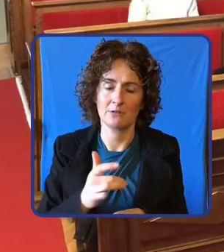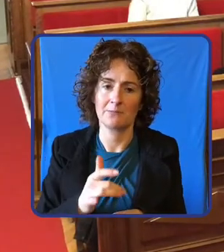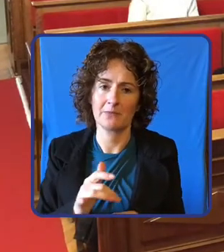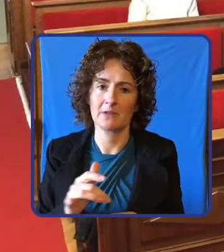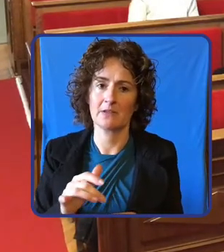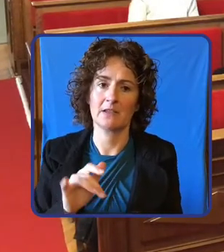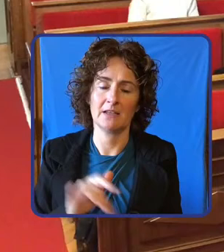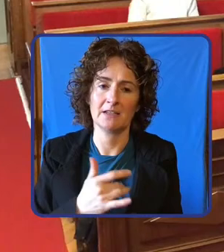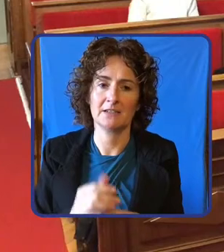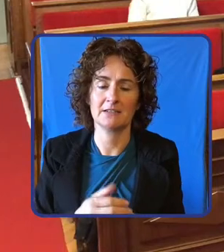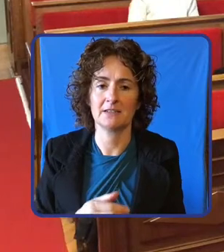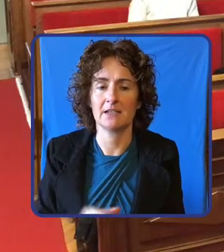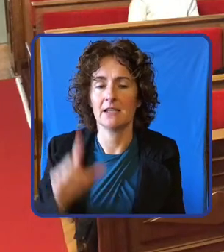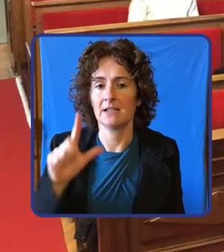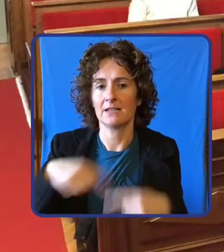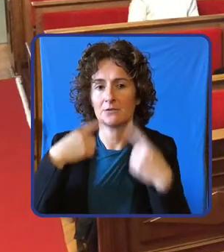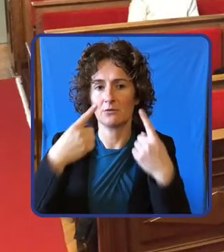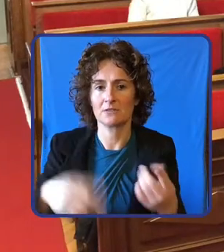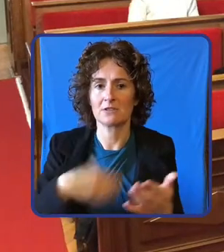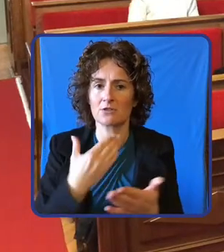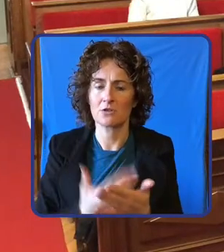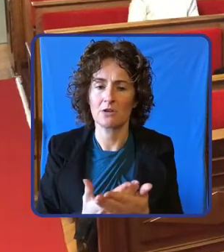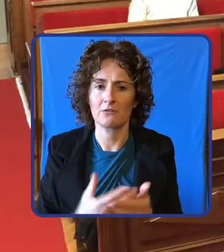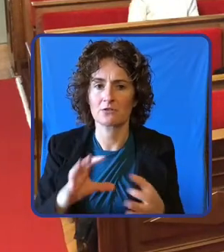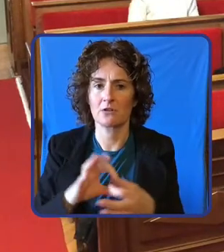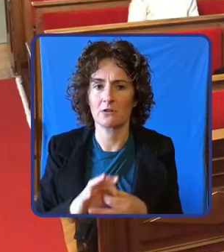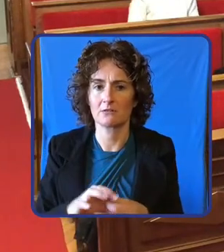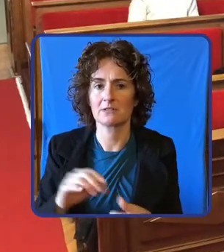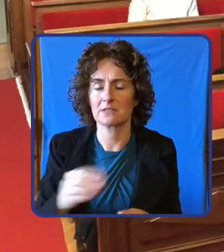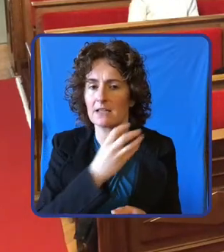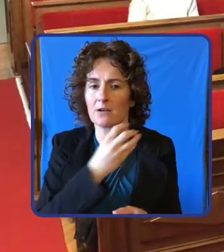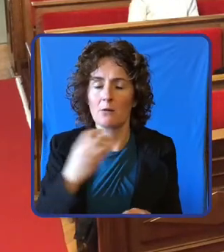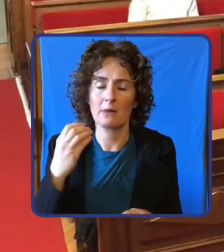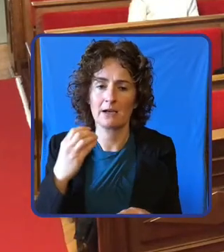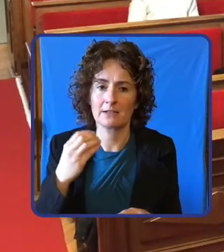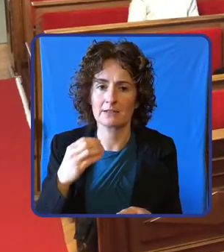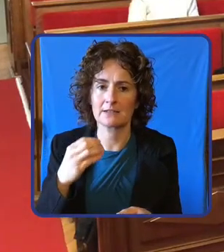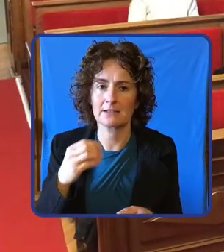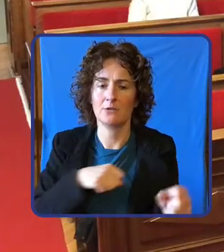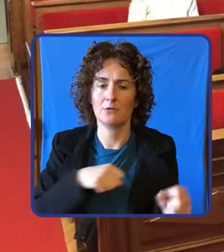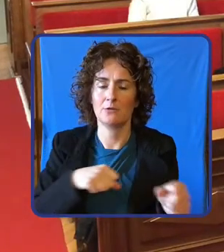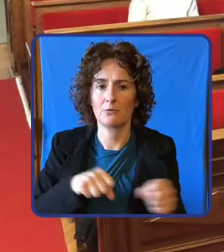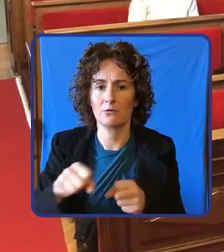két darab határozati javaslat. Az egyik a mártéi önkormányzat